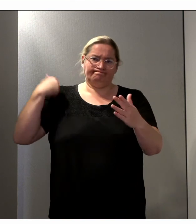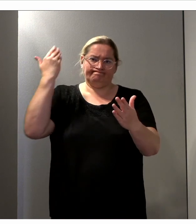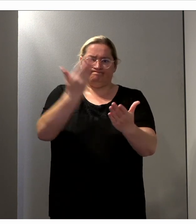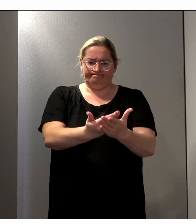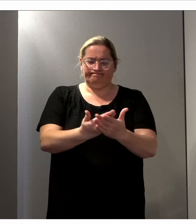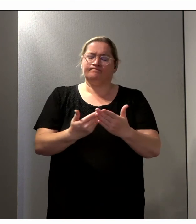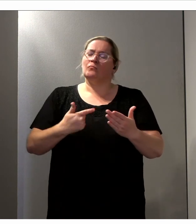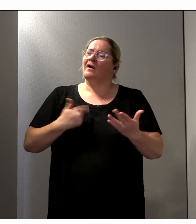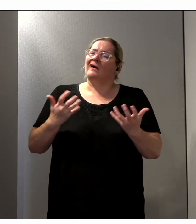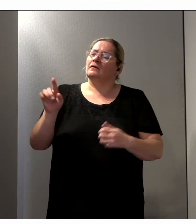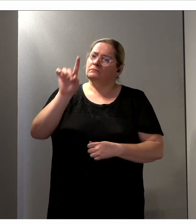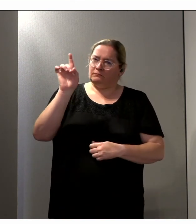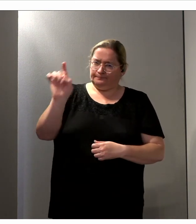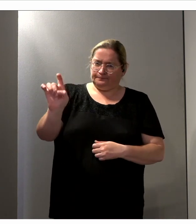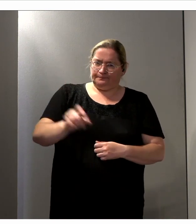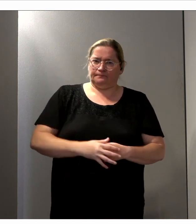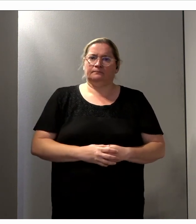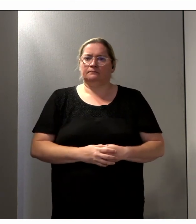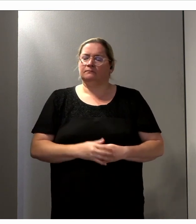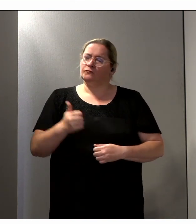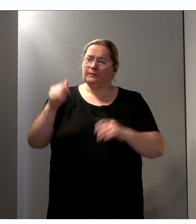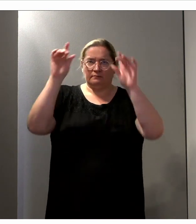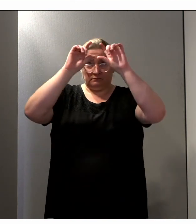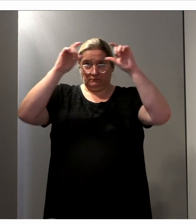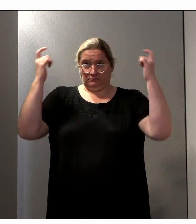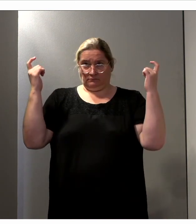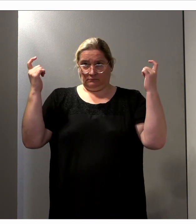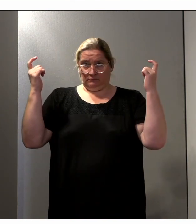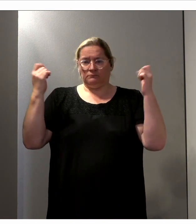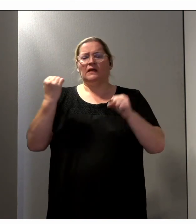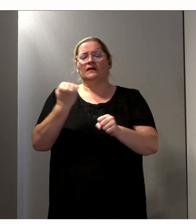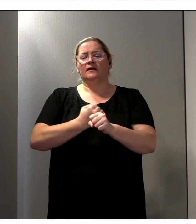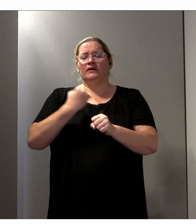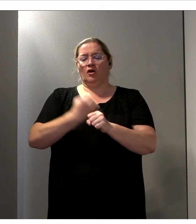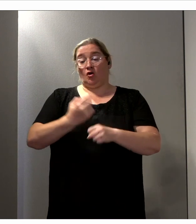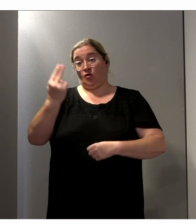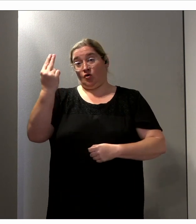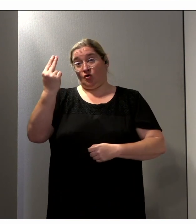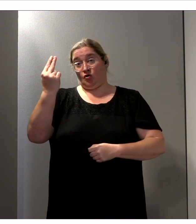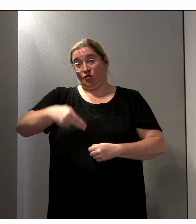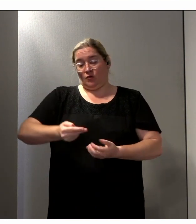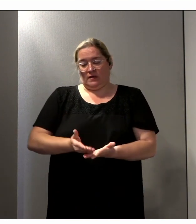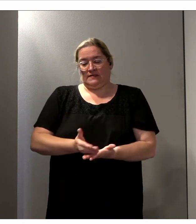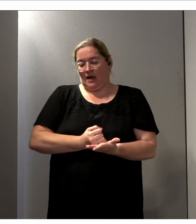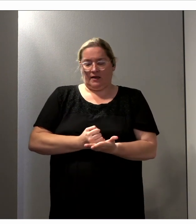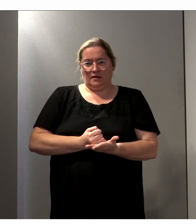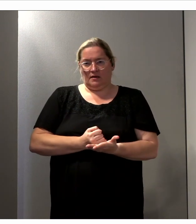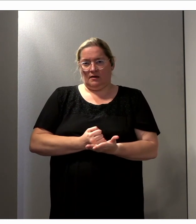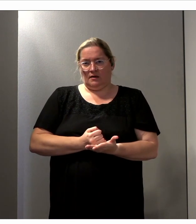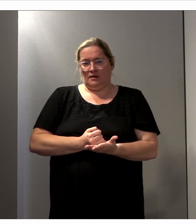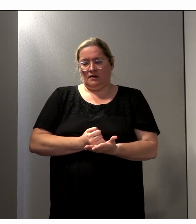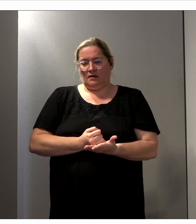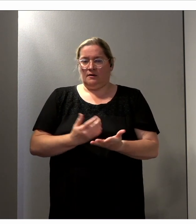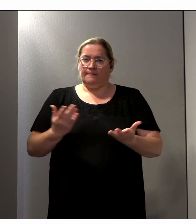vous demander si votre statut de travailleur non salarié, puisque est-ce qu'il contribue